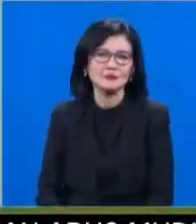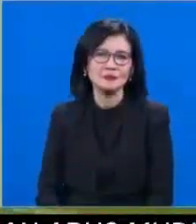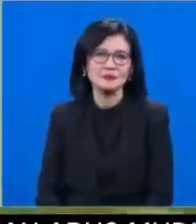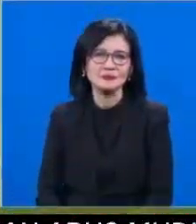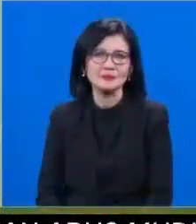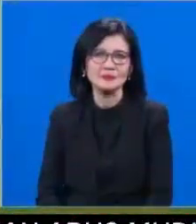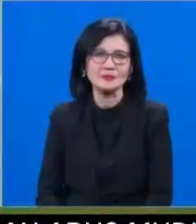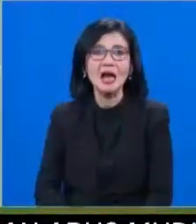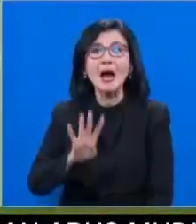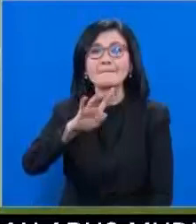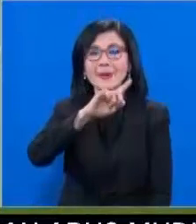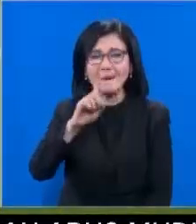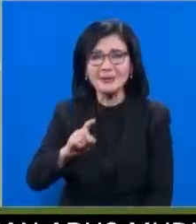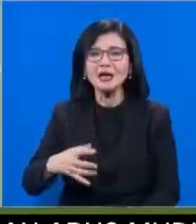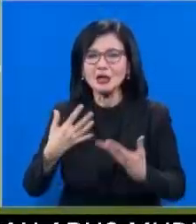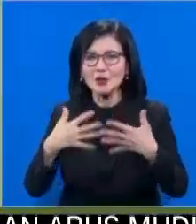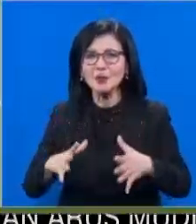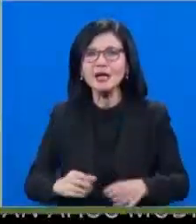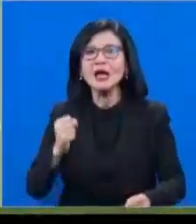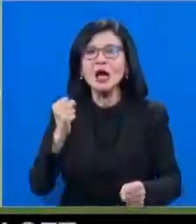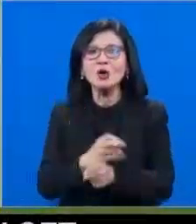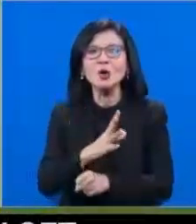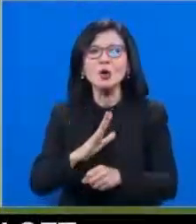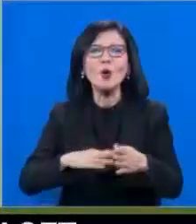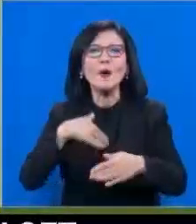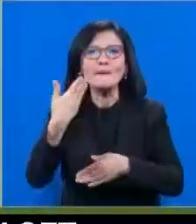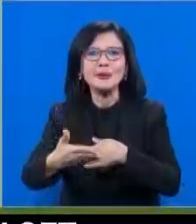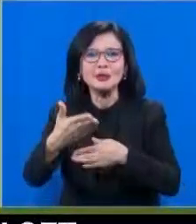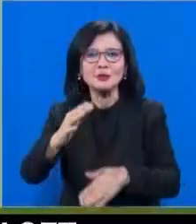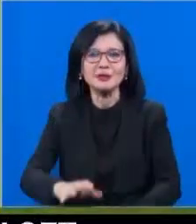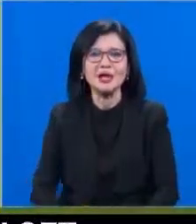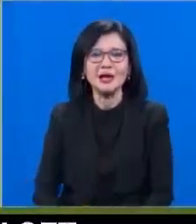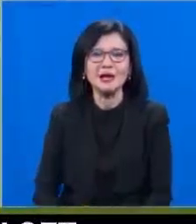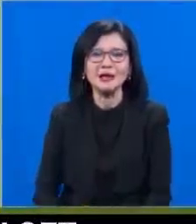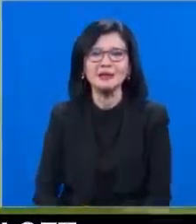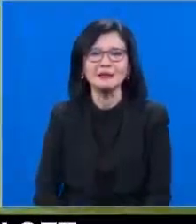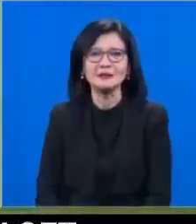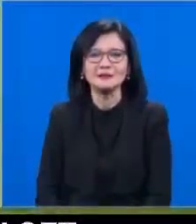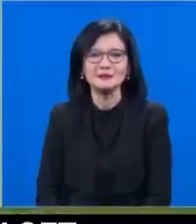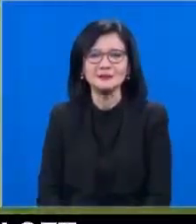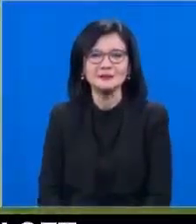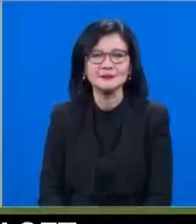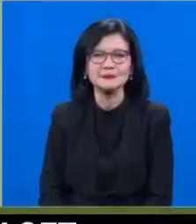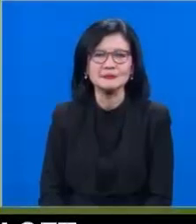Selang 4 menit kemudian, gol dicetak Witan Sulaiman yang menyelesaikan backheel dari Ricky Kambuaya.